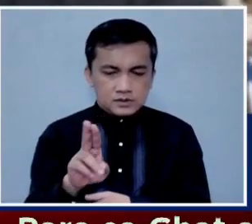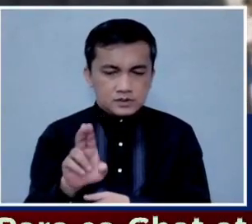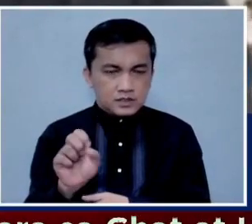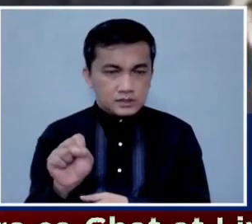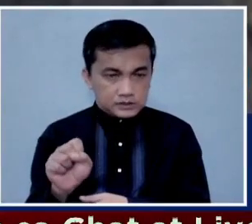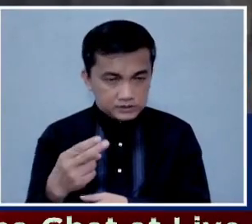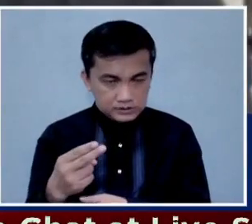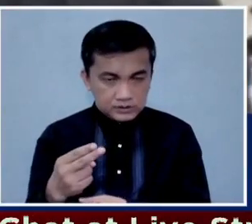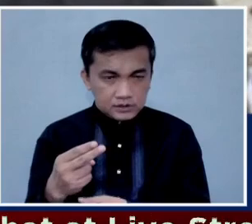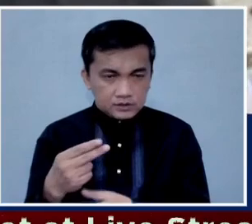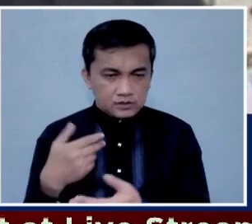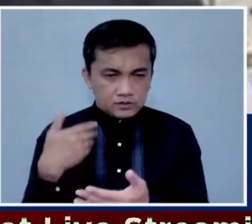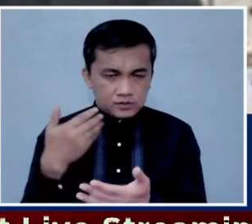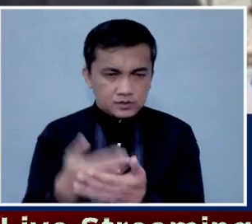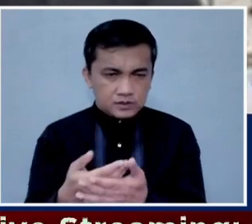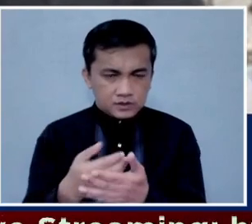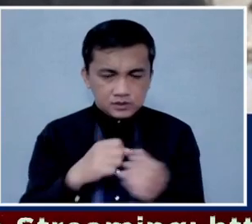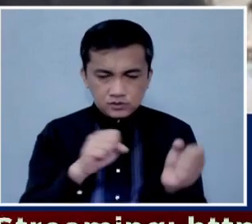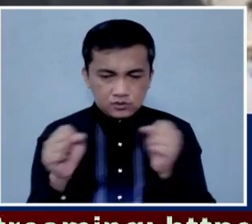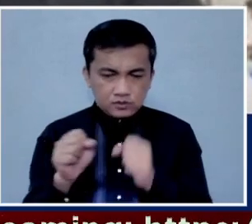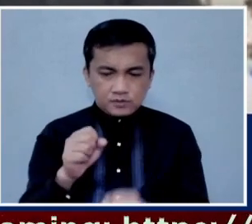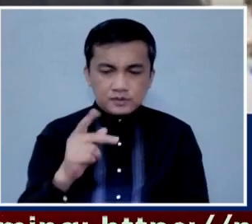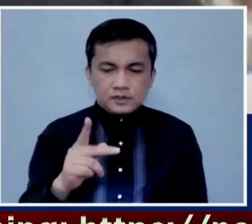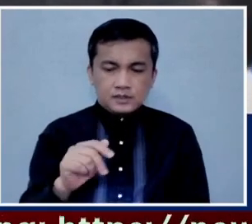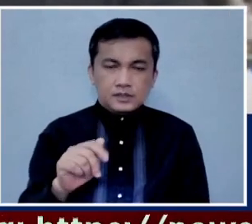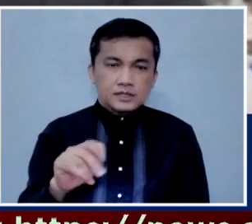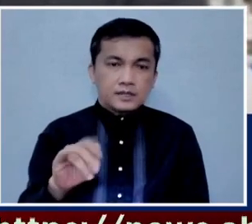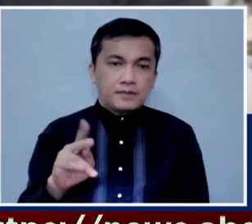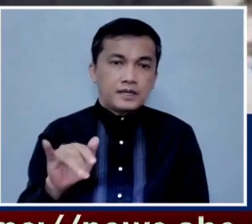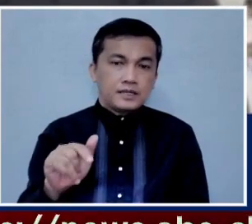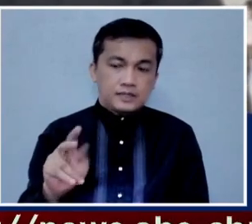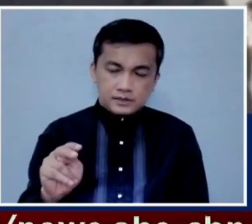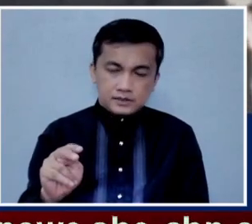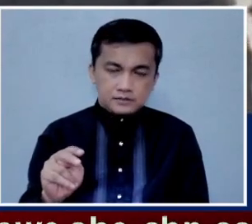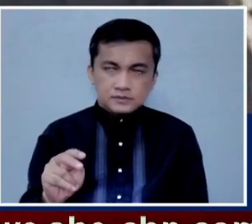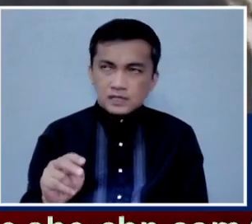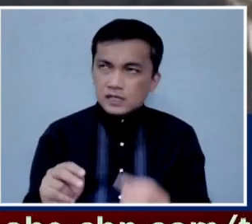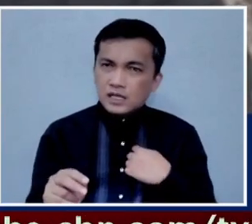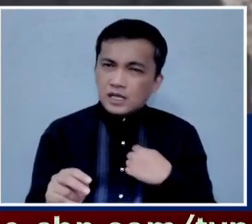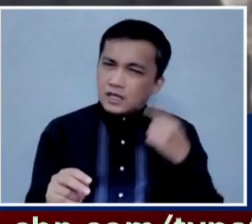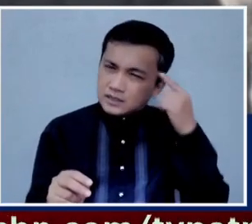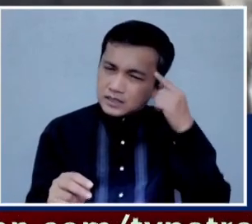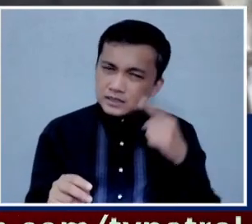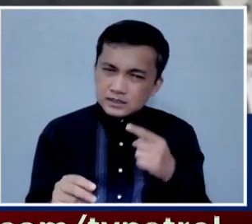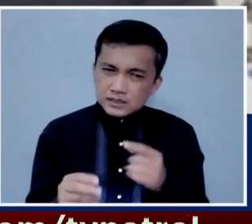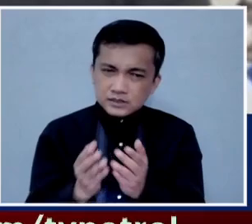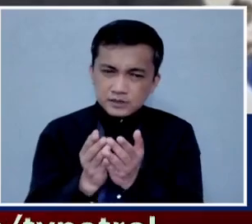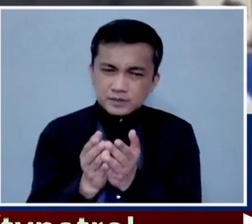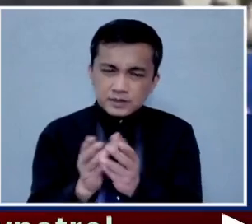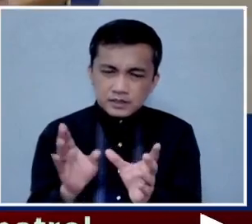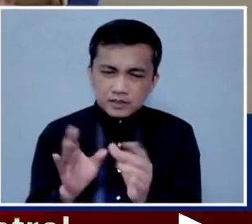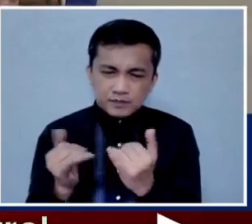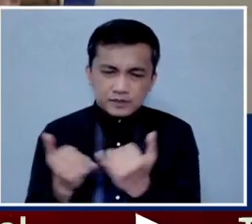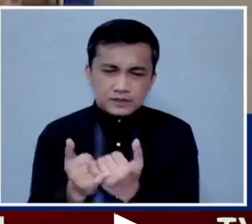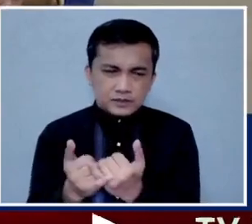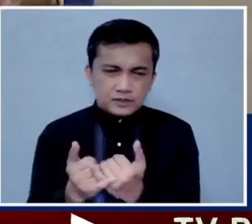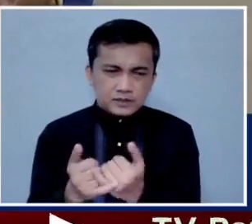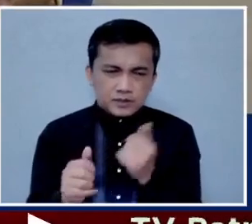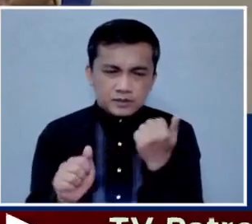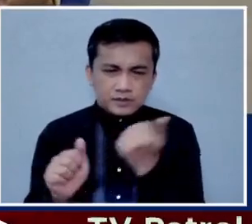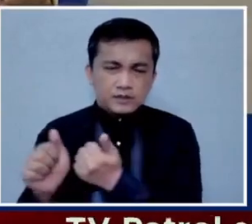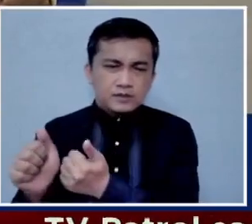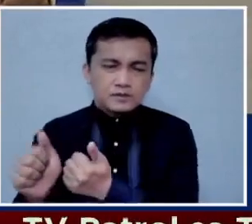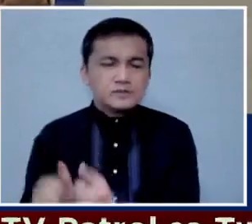pa yung Bagyong Kamayan. And I think yung mga shipping lines natin, nagka-catch up pa sila doon sa